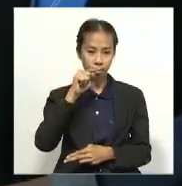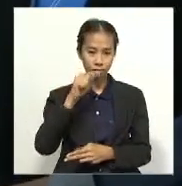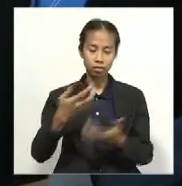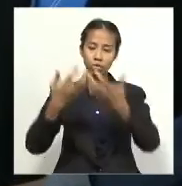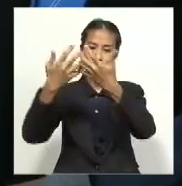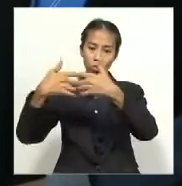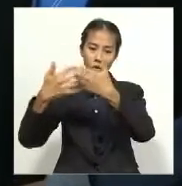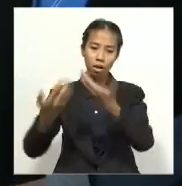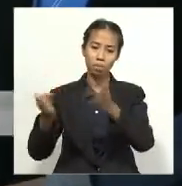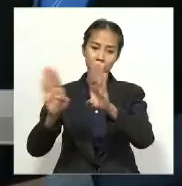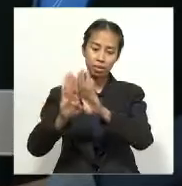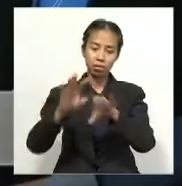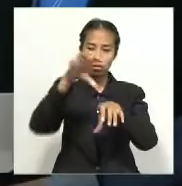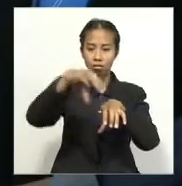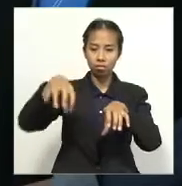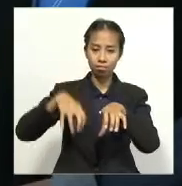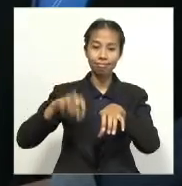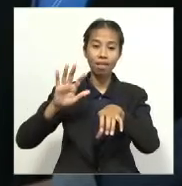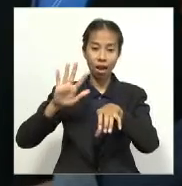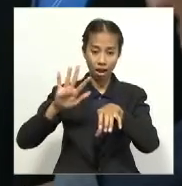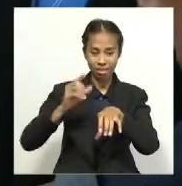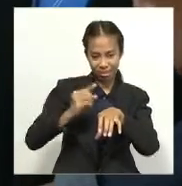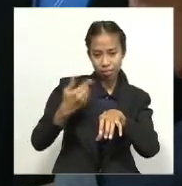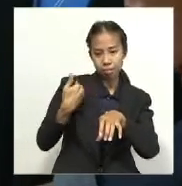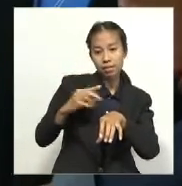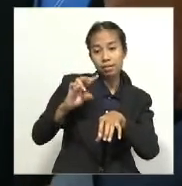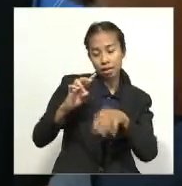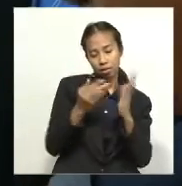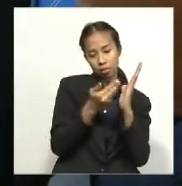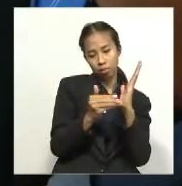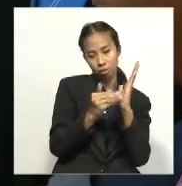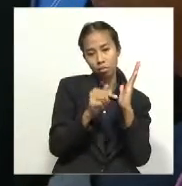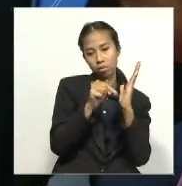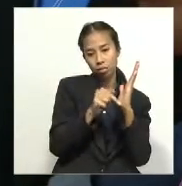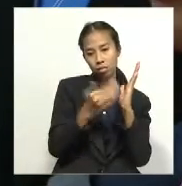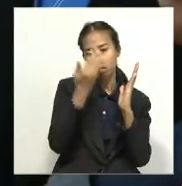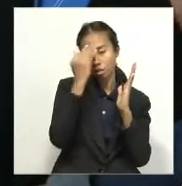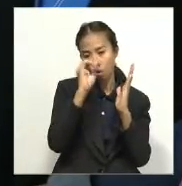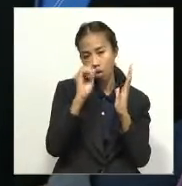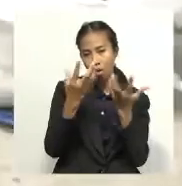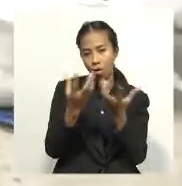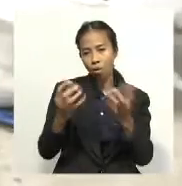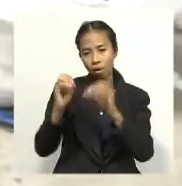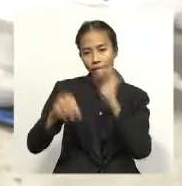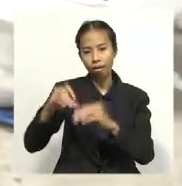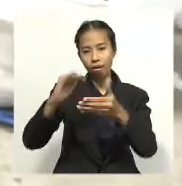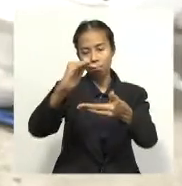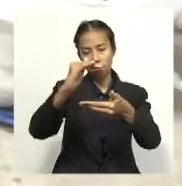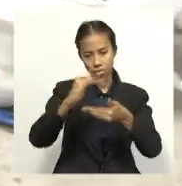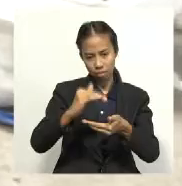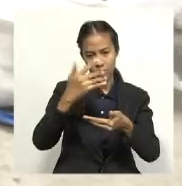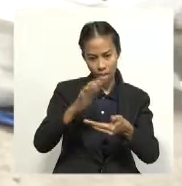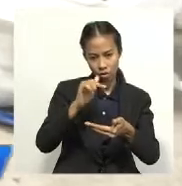ปิดโรงงานรีไซเคิล5แห่งจากทั้งหมด7แห่งในพื้นที่ภาคตะวันออกนะครับเนื่องจากว่ามีการนำเข้าแล้วมาส่งต่อให้กับโรง